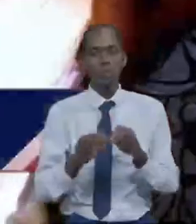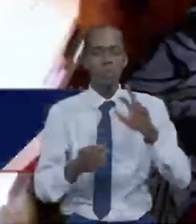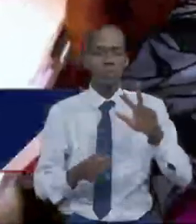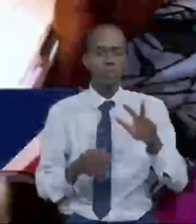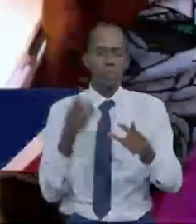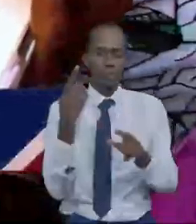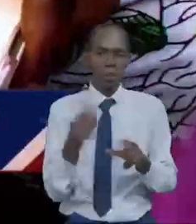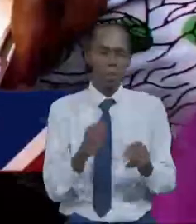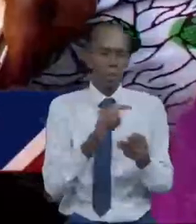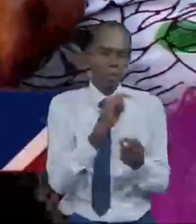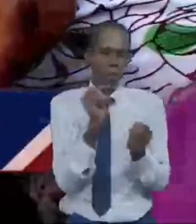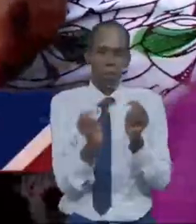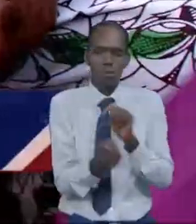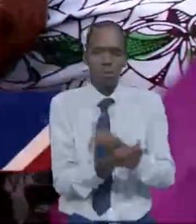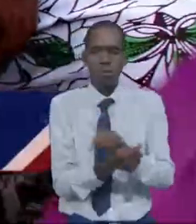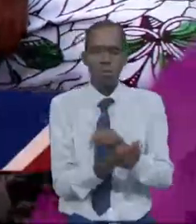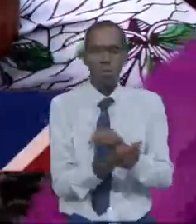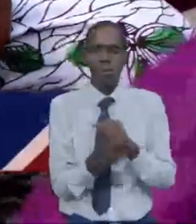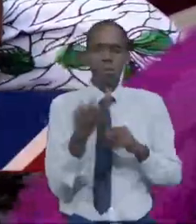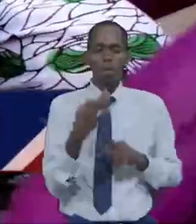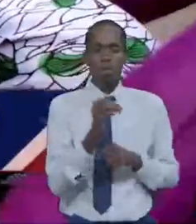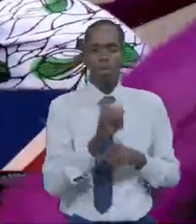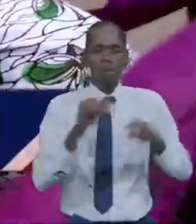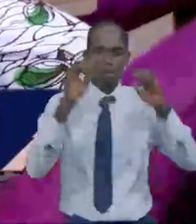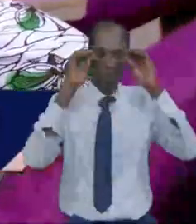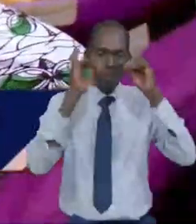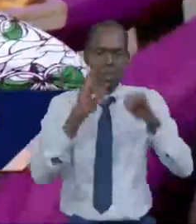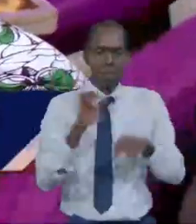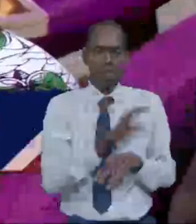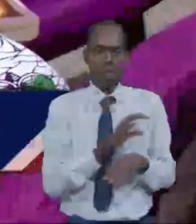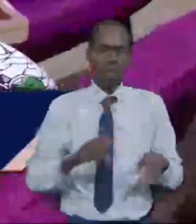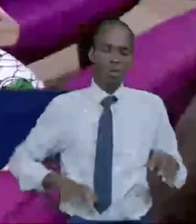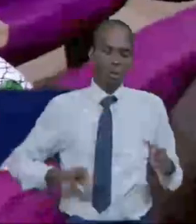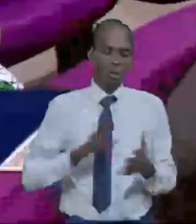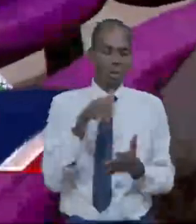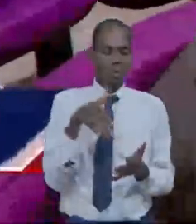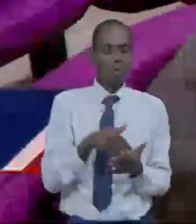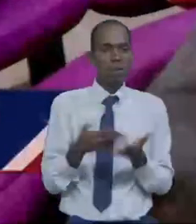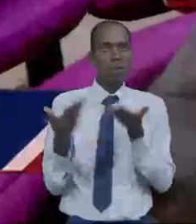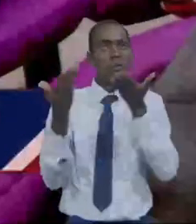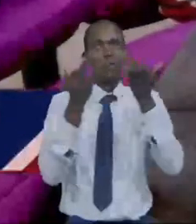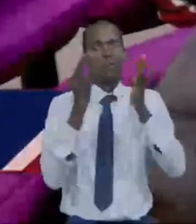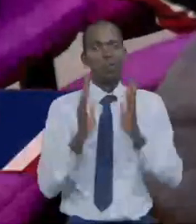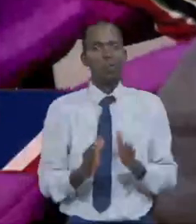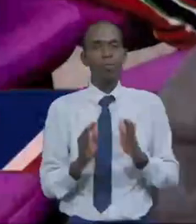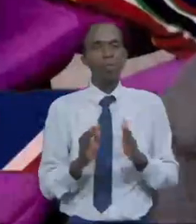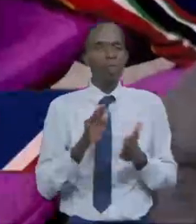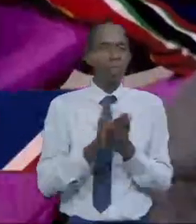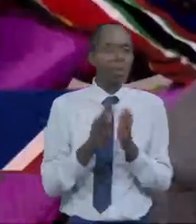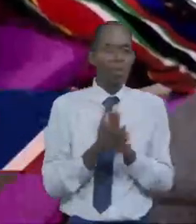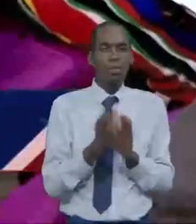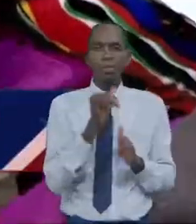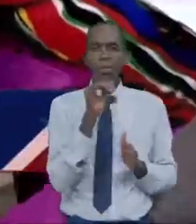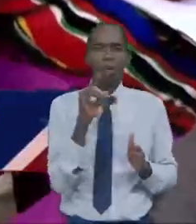la transformation d'un serviteur qui enseigne la parole centrée sur Christ. Il est